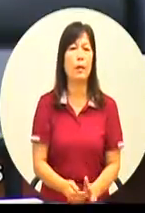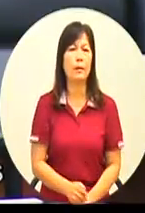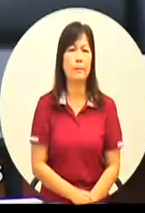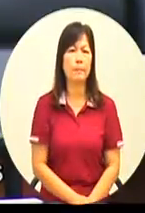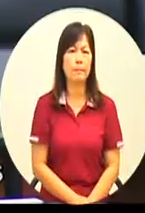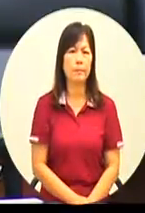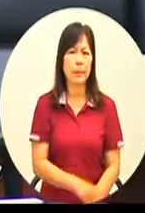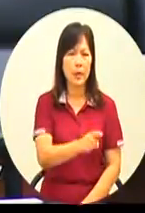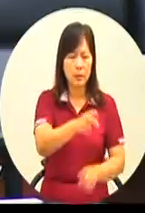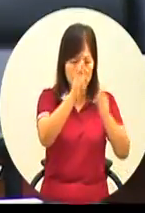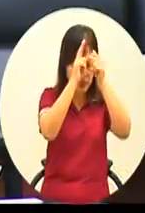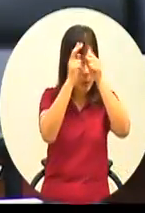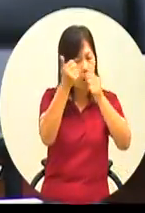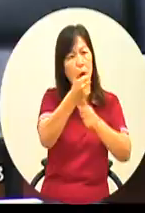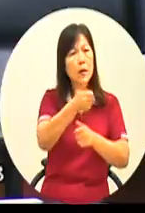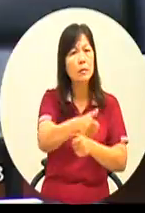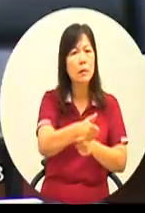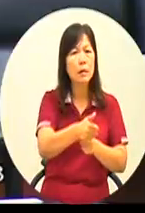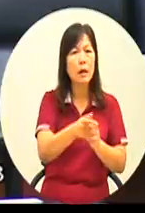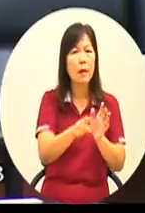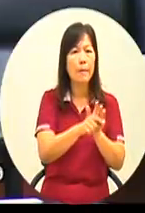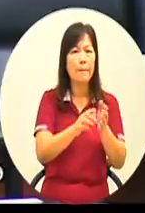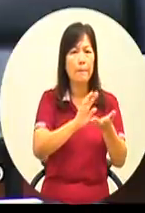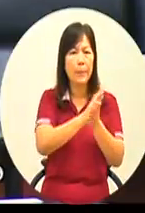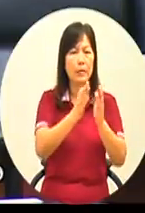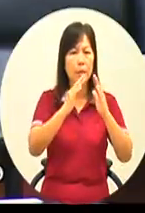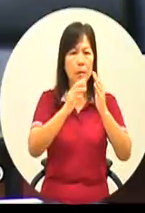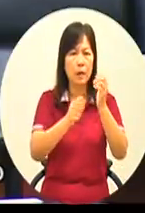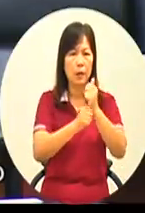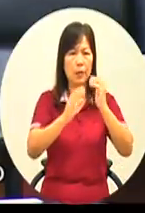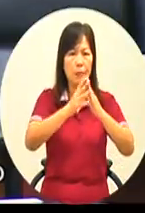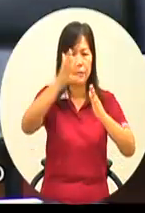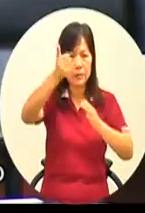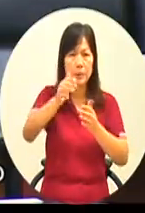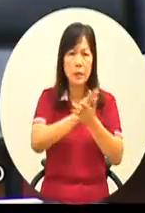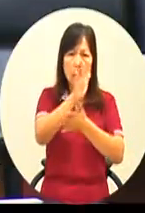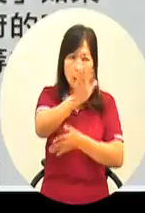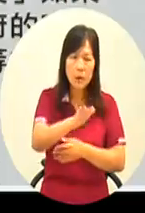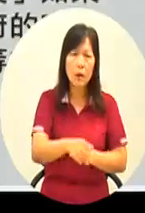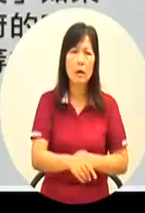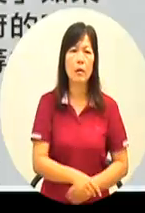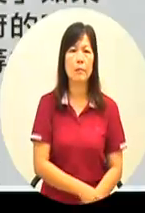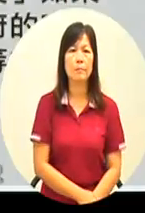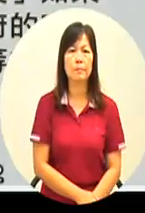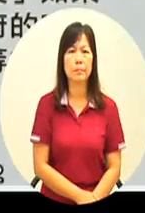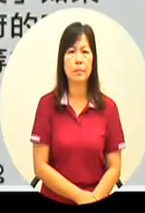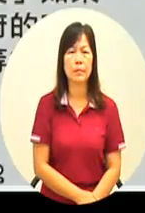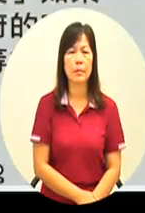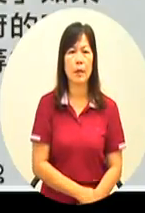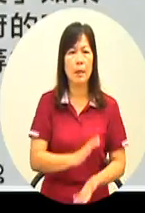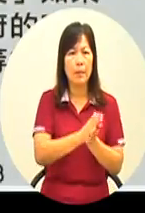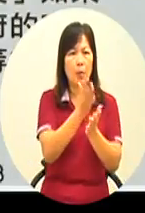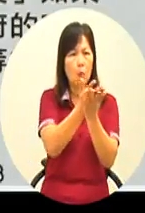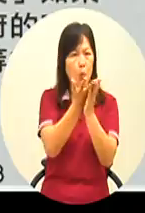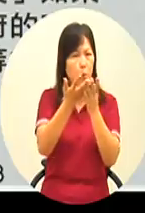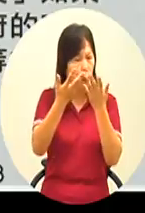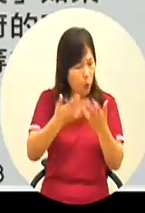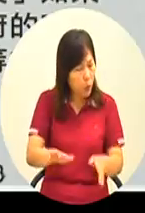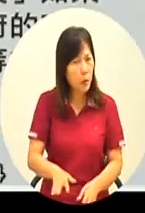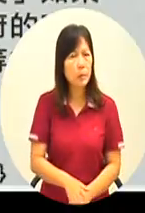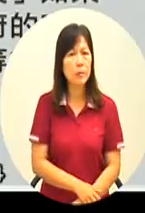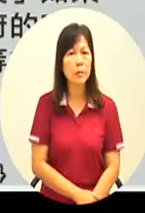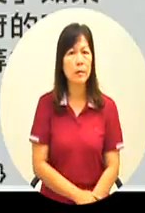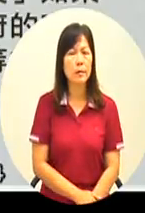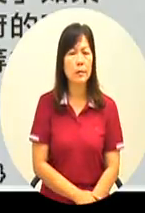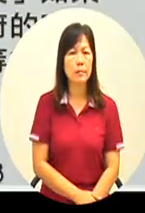这个许明春变成副市长之后啊，哦，那有这么样多的一个事件，那我们再